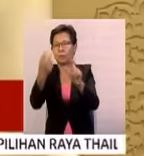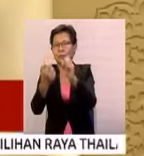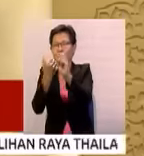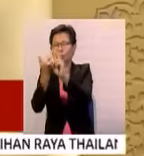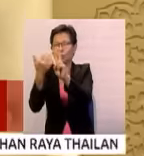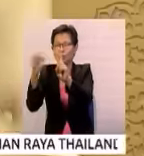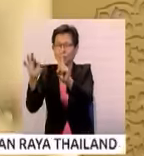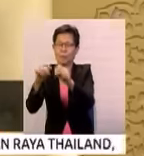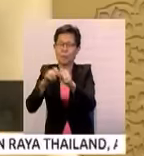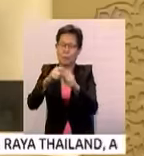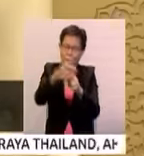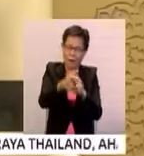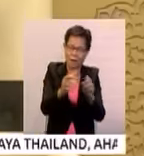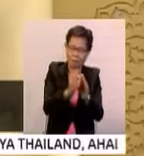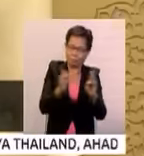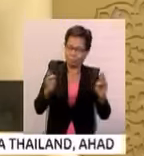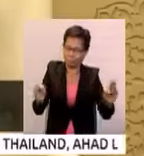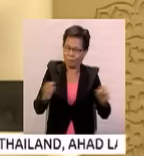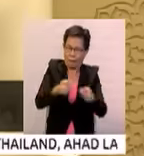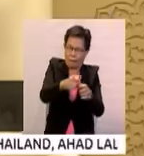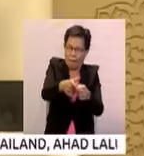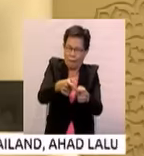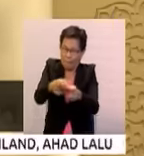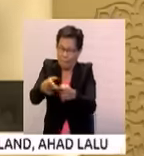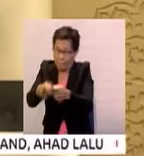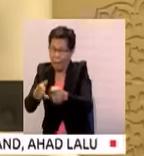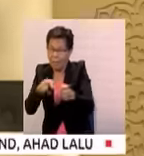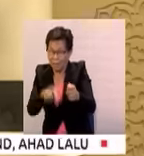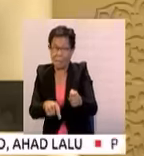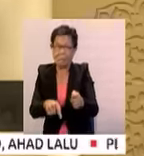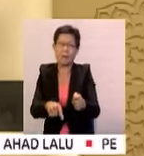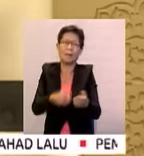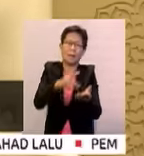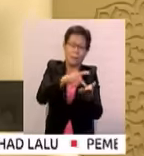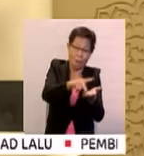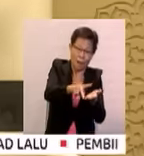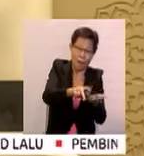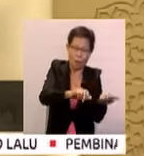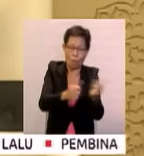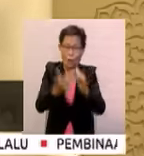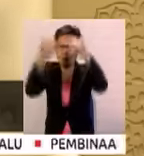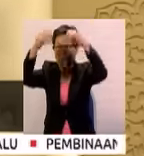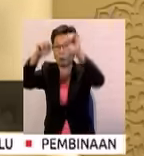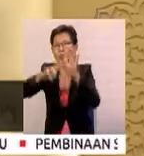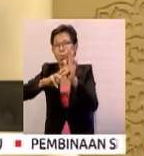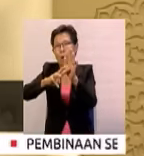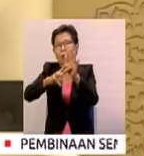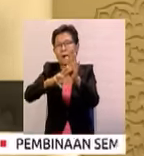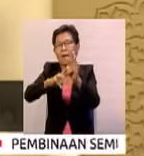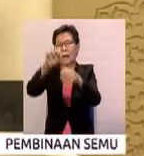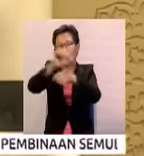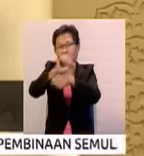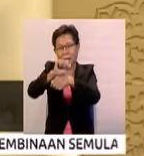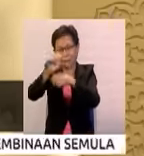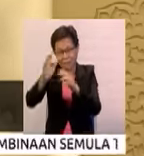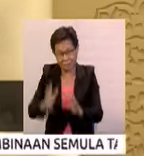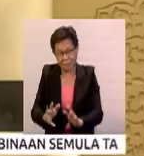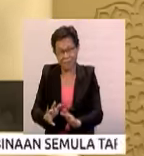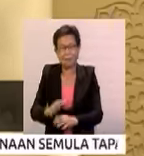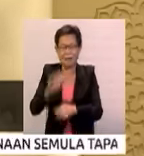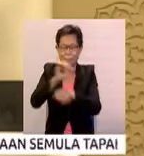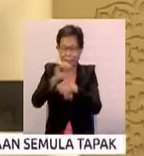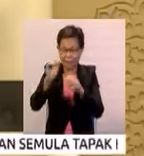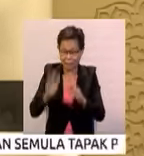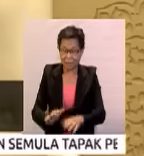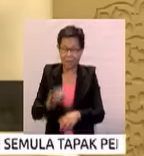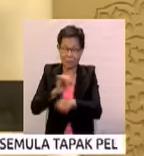Disember 2019 ini. Jadi yang penting bayaran tahun 2019 dibuat oleh majikan bagi pihak pekerja mereka. Pekerja